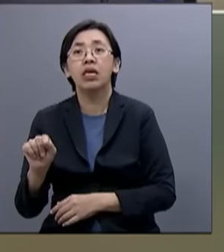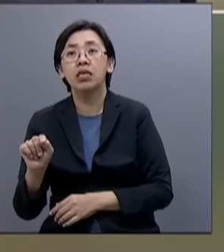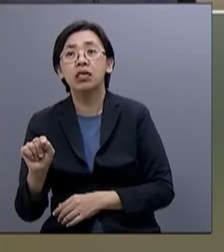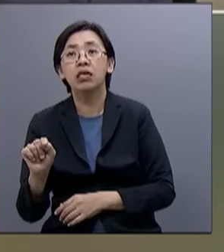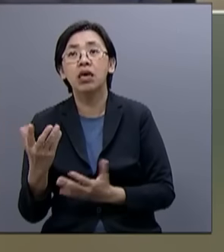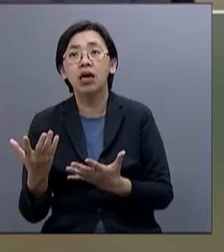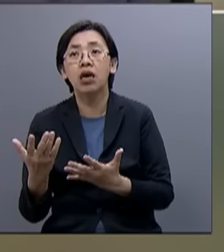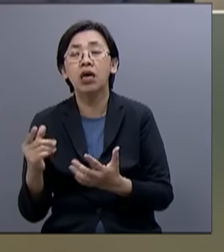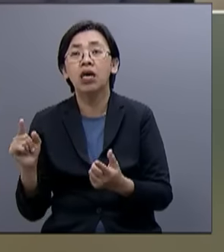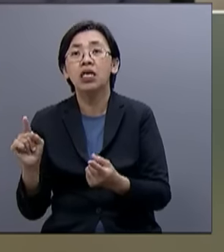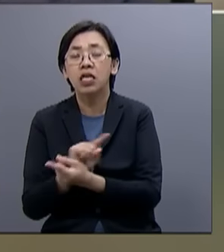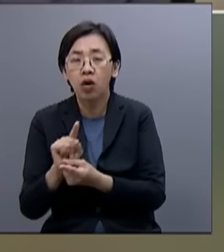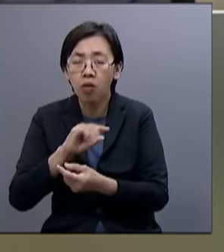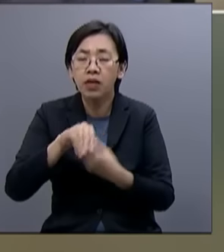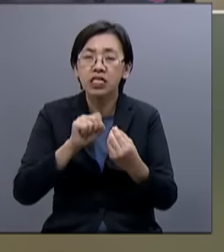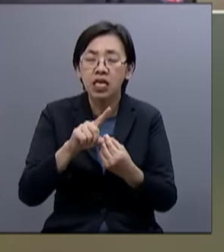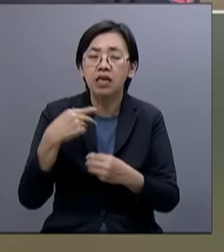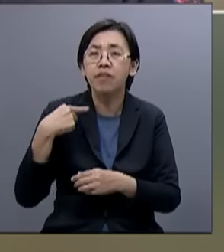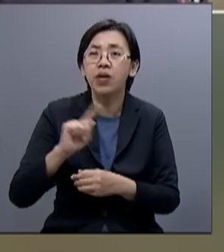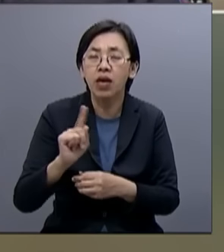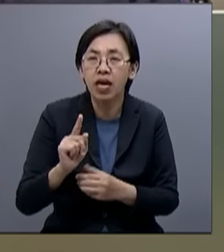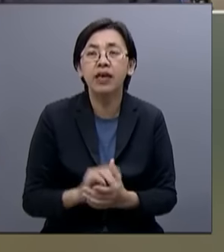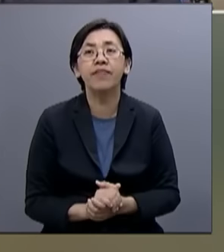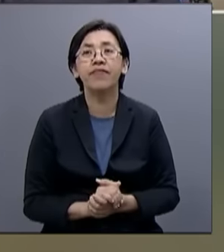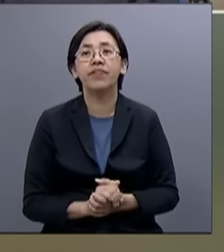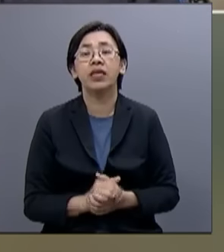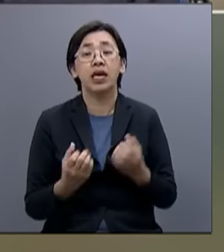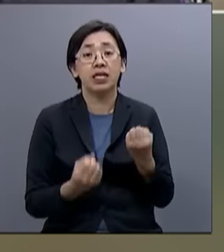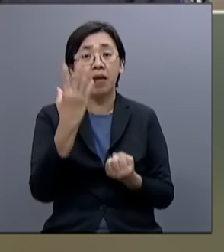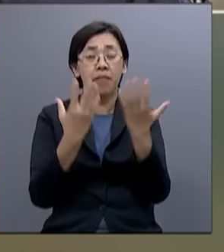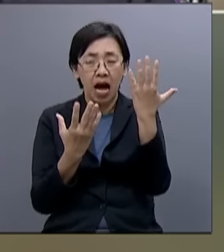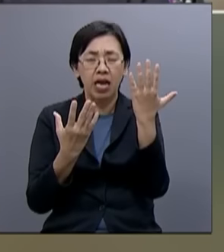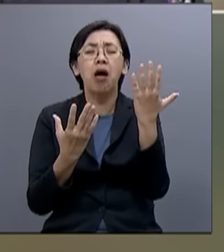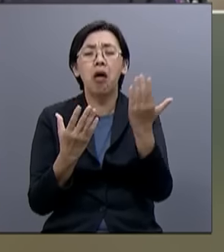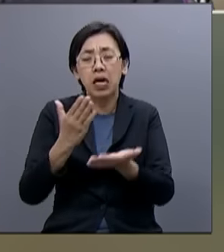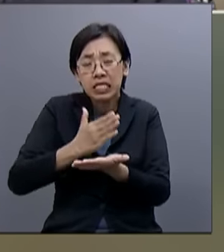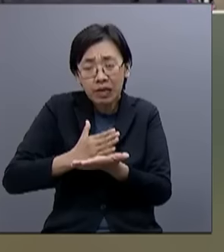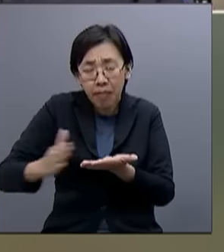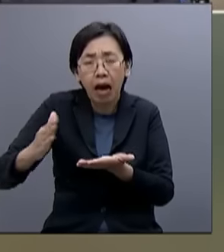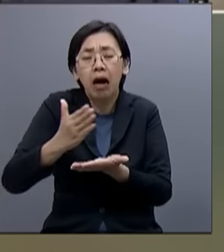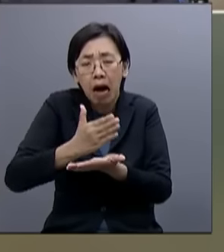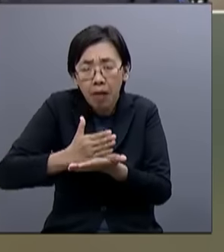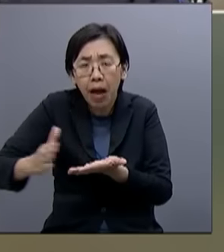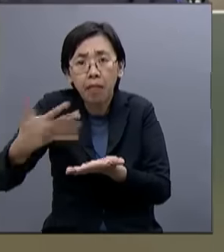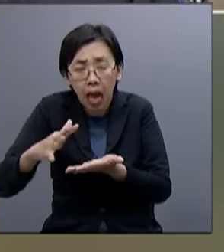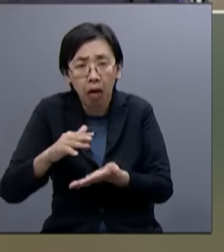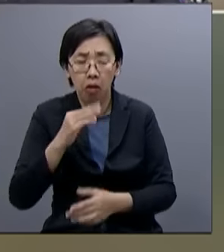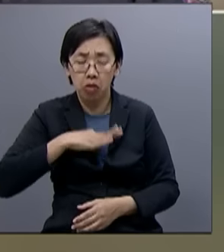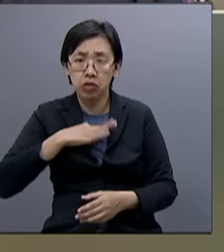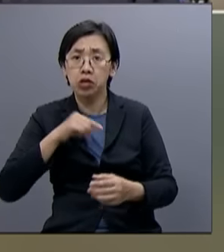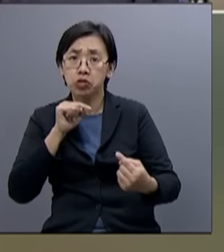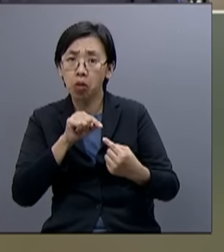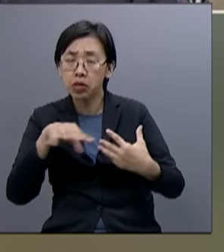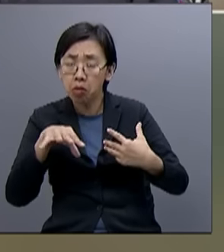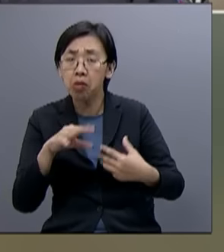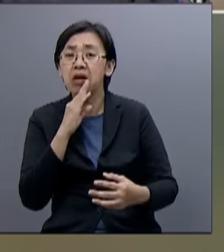นส่นปริบทปพลทเราหายไปมัตรข้ามกับ 2 ด้านี้มัยถ้ามตง